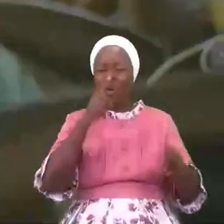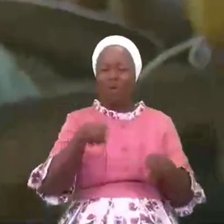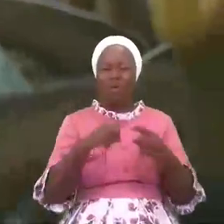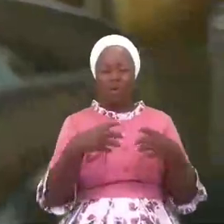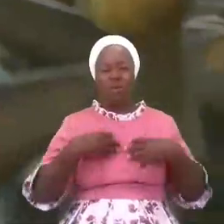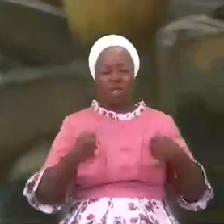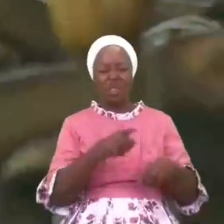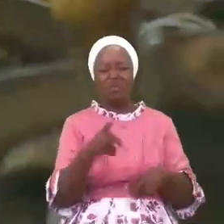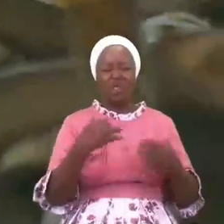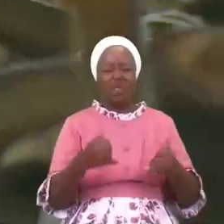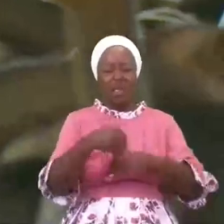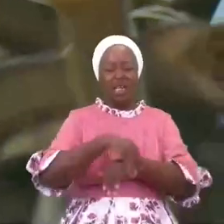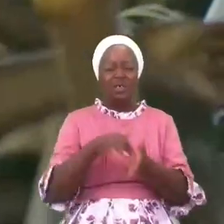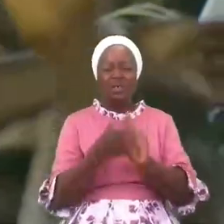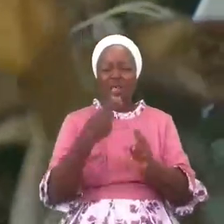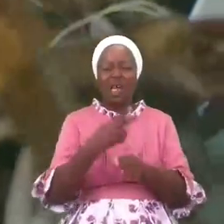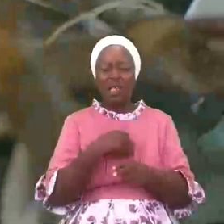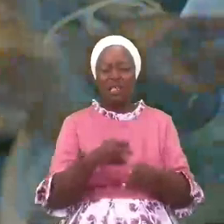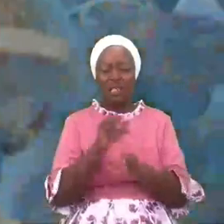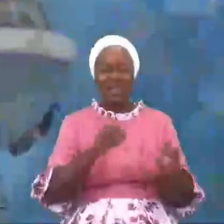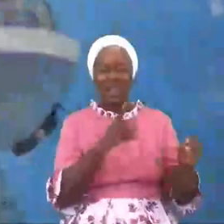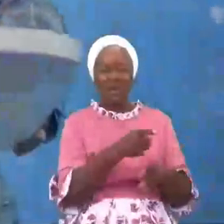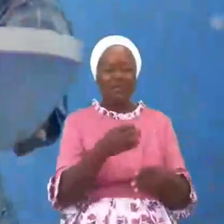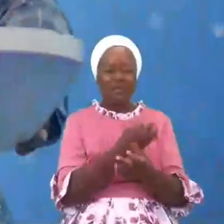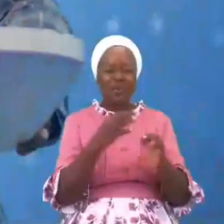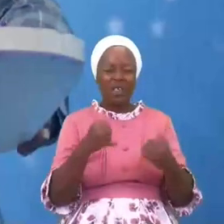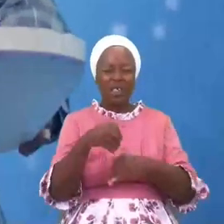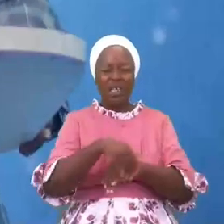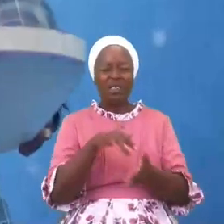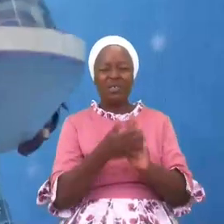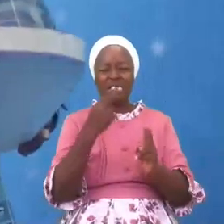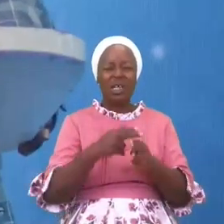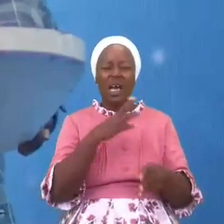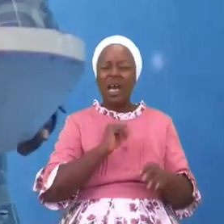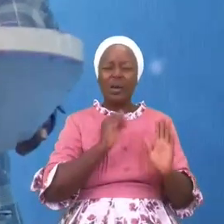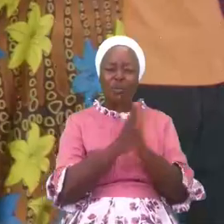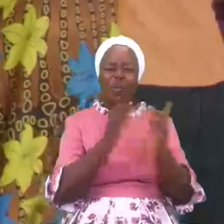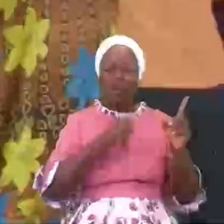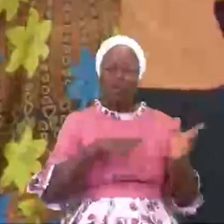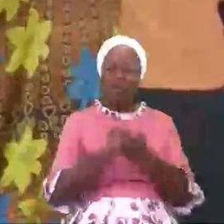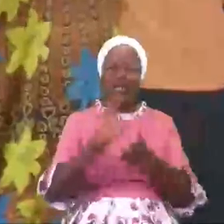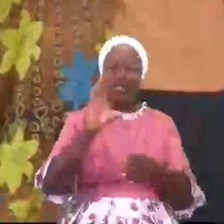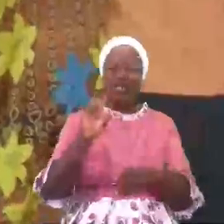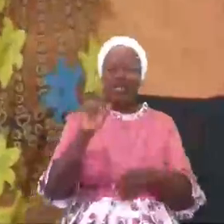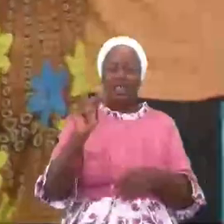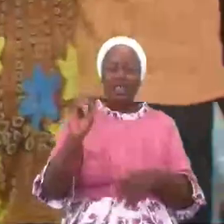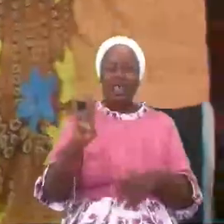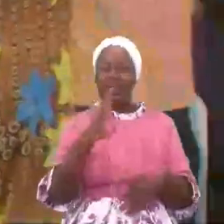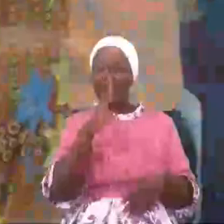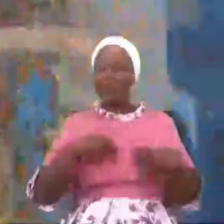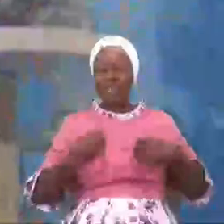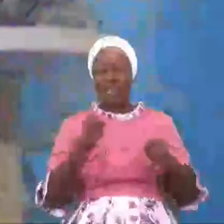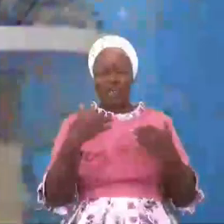tu vas les affranchir ce soir. Je prie Seigneur que ce cancer soit guéri maintenant même au nom